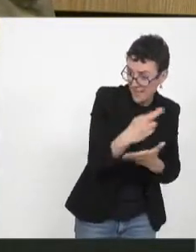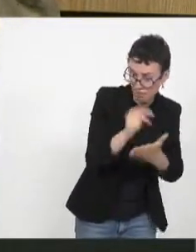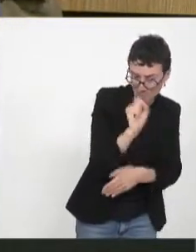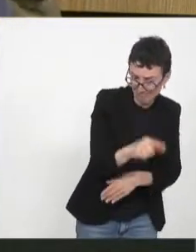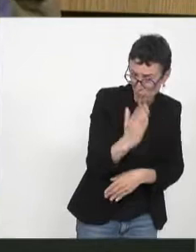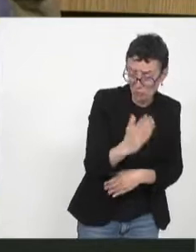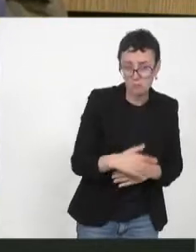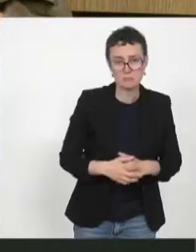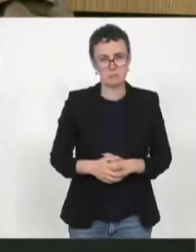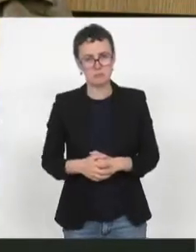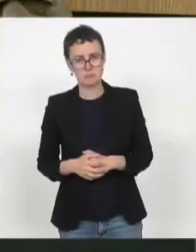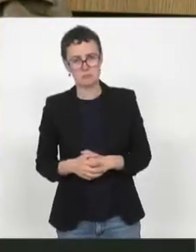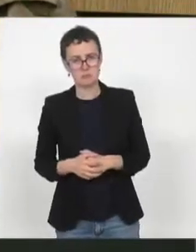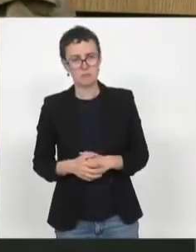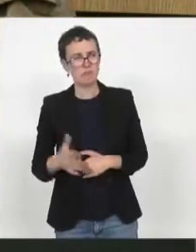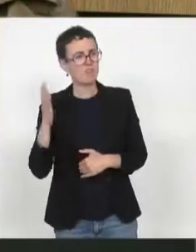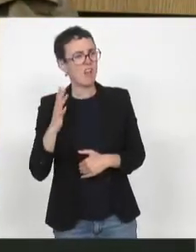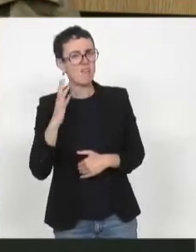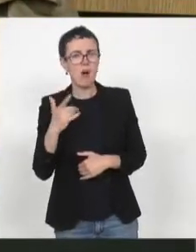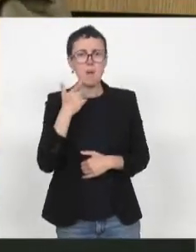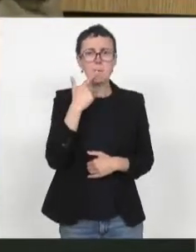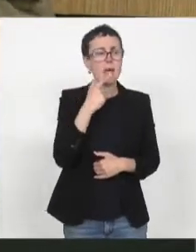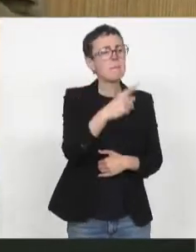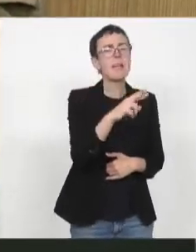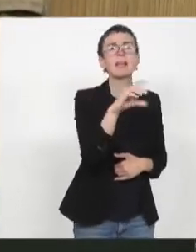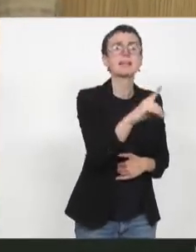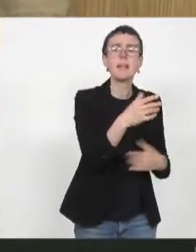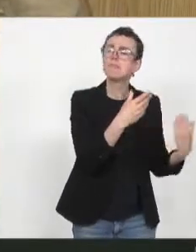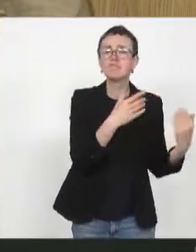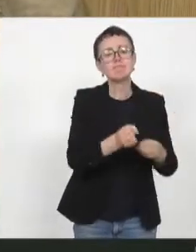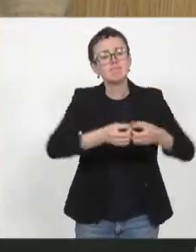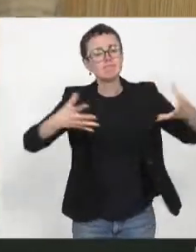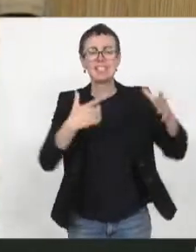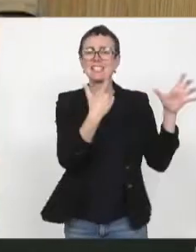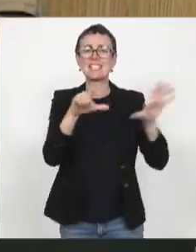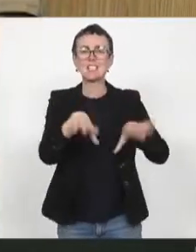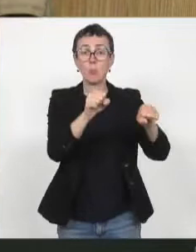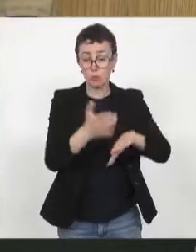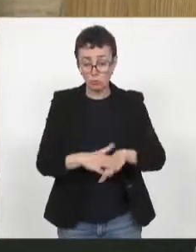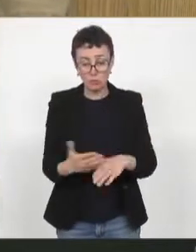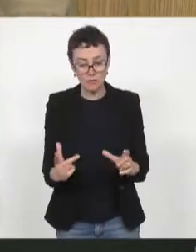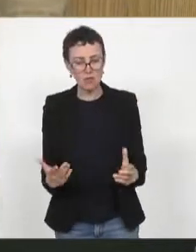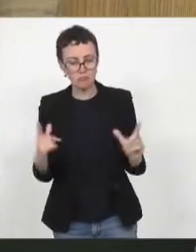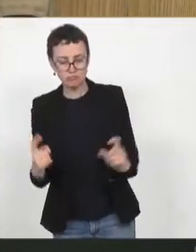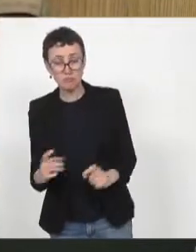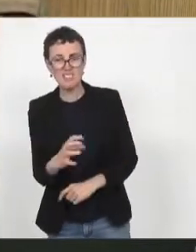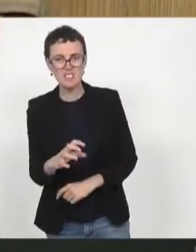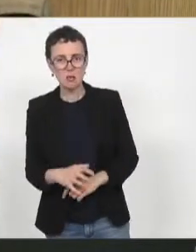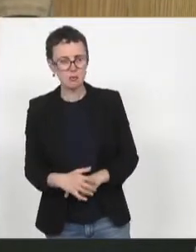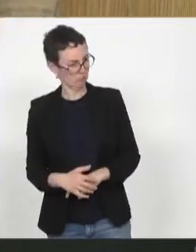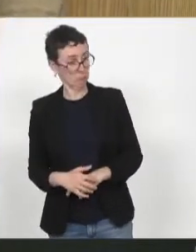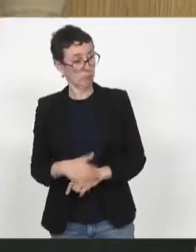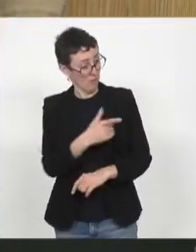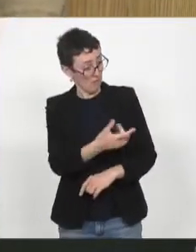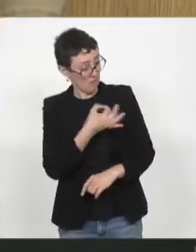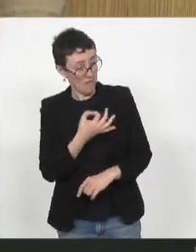l'enquête publique, on passe à 400 emplois. PRD prévoyait un rapprochement avec les collectivités locales, Pôle emploi, la CCI, etc.,